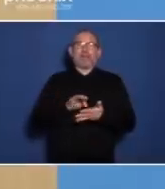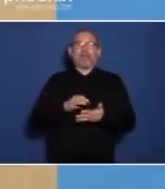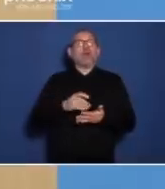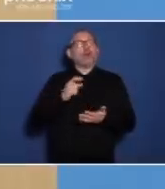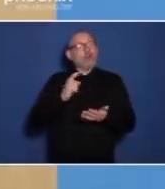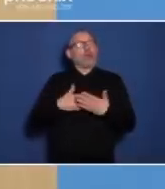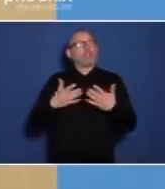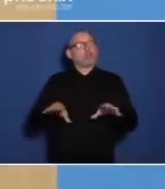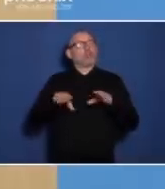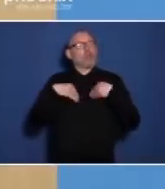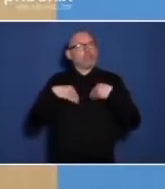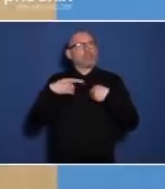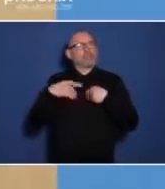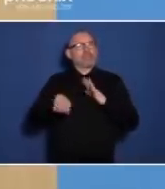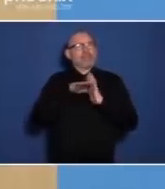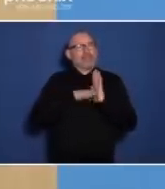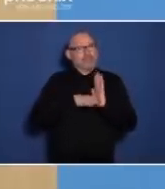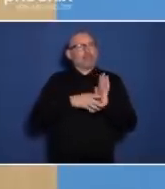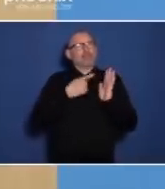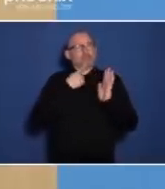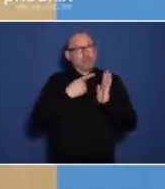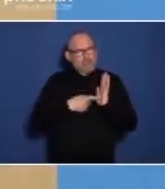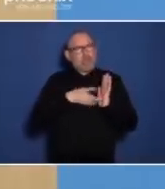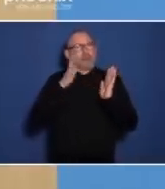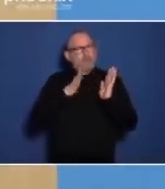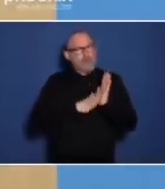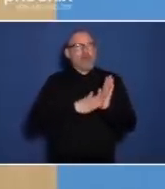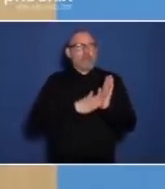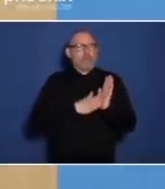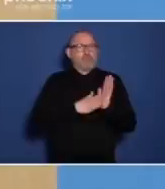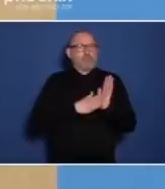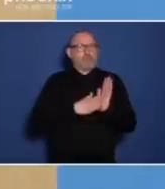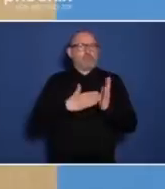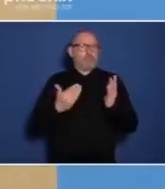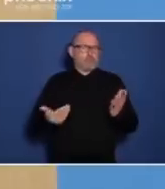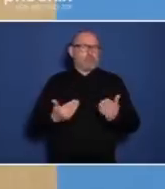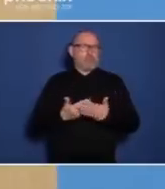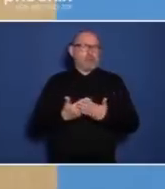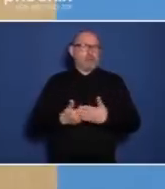vertretbar, auf diese Regelung noch nicht zu verzichten, sondern die aufrechtzuerhalten.